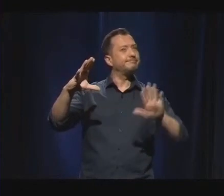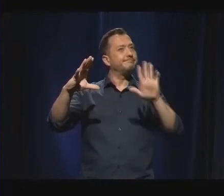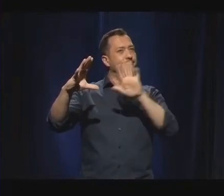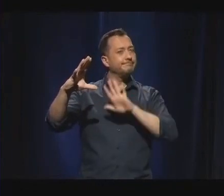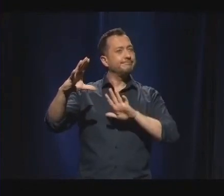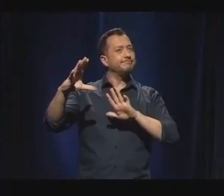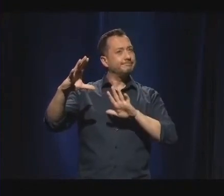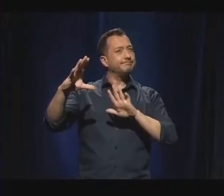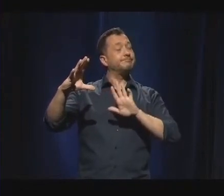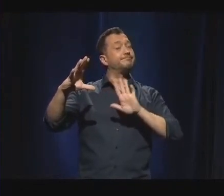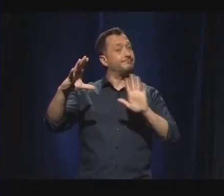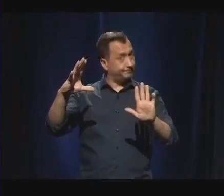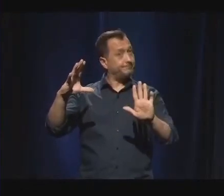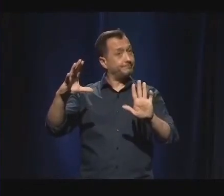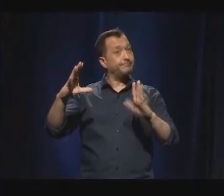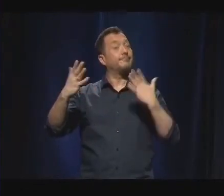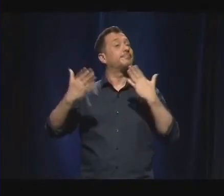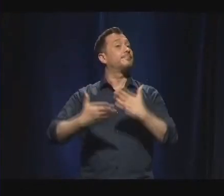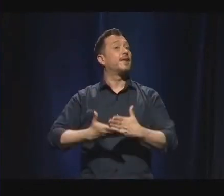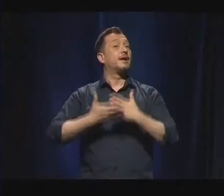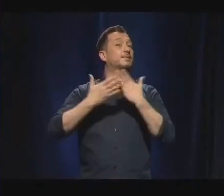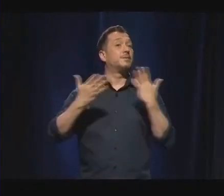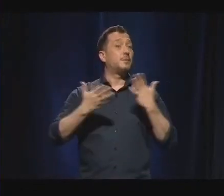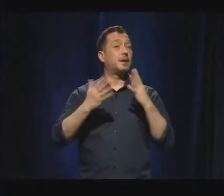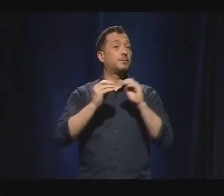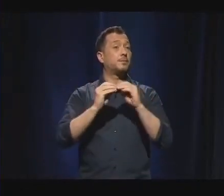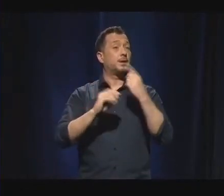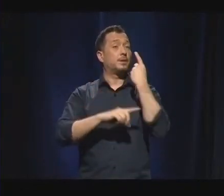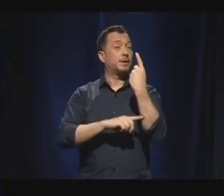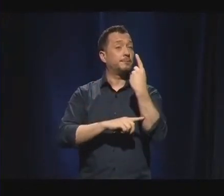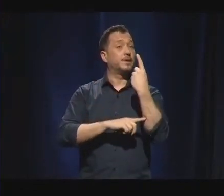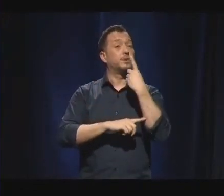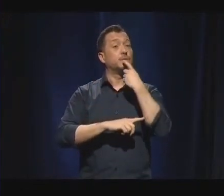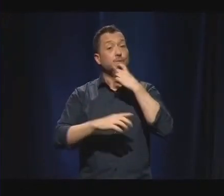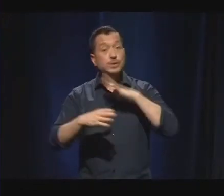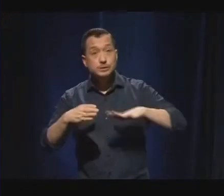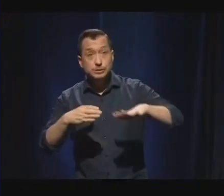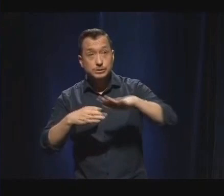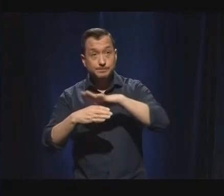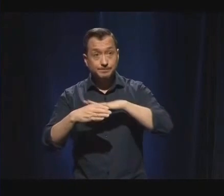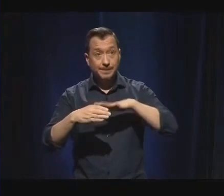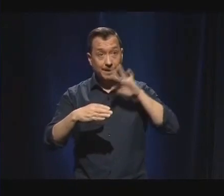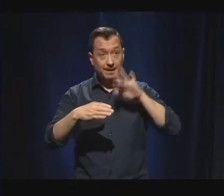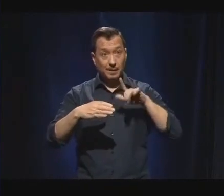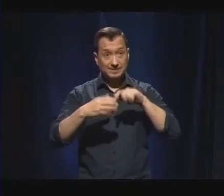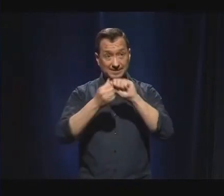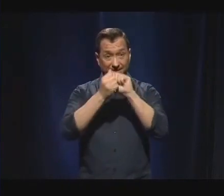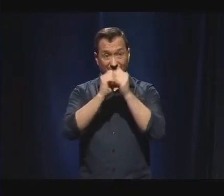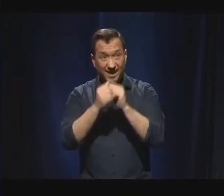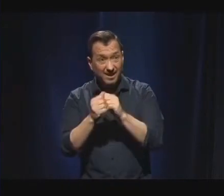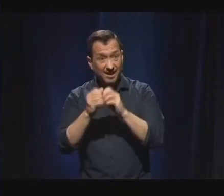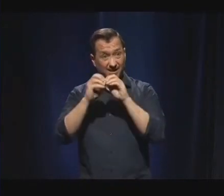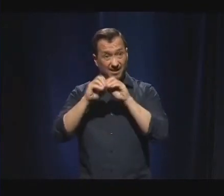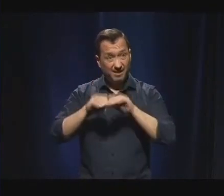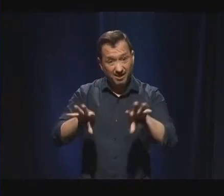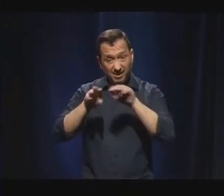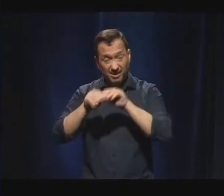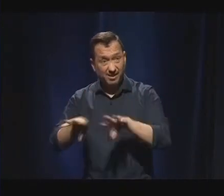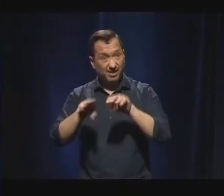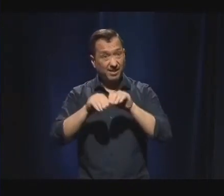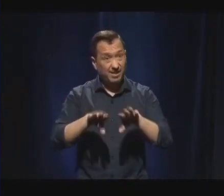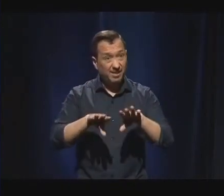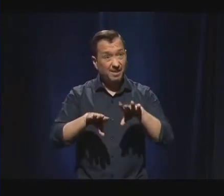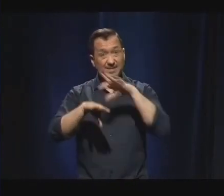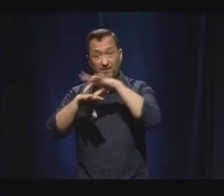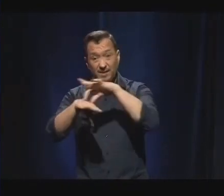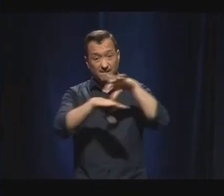nous aider, un, c'est clair que dans le rouge, compte tenu de la concentration de variants, puis il y a des éclosions dans ces territoires-là. On sait qu'il y a eu